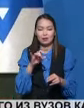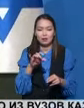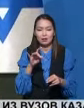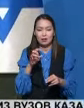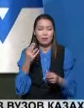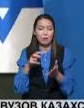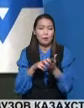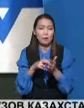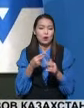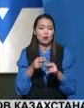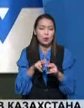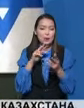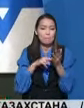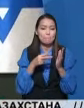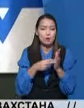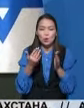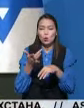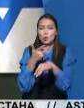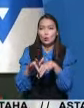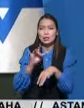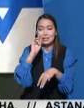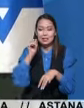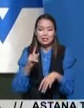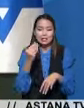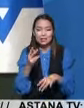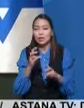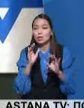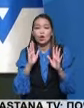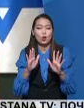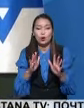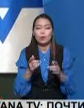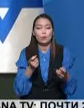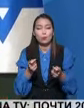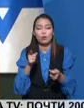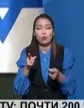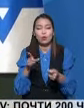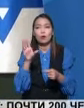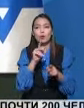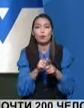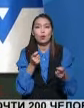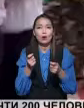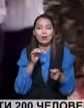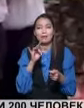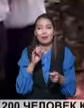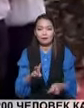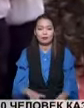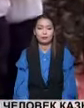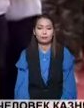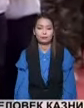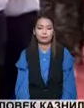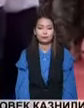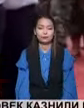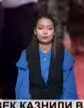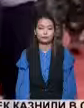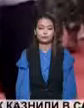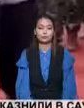были архитекторами плана по уничтожению Израиля. Он не только управлялся Ираном, он также часто управлял Ираном. Белый дом, судя по